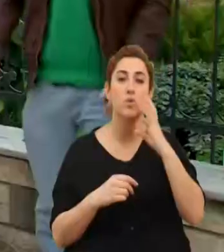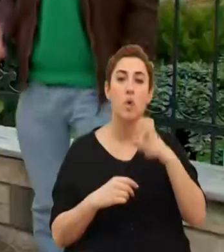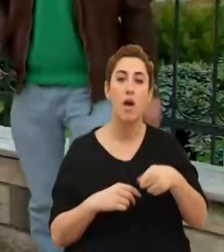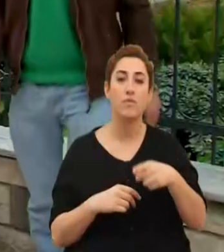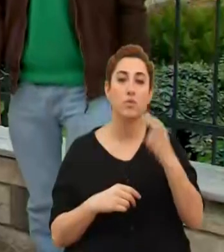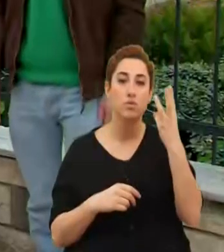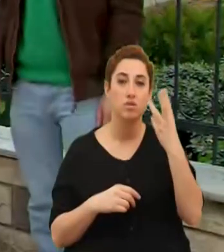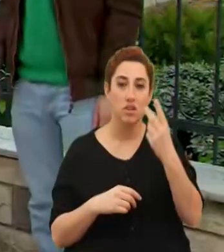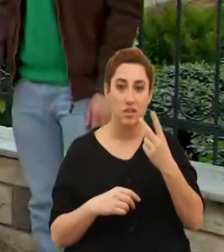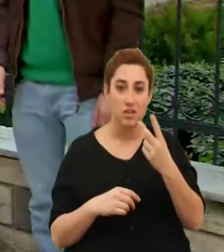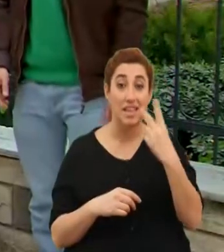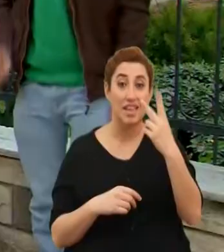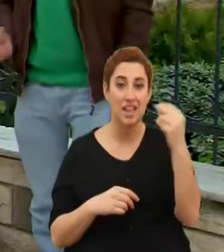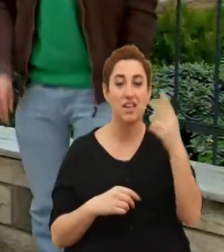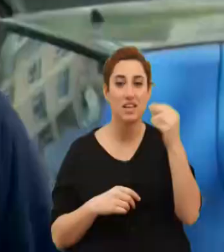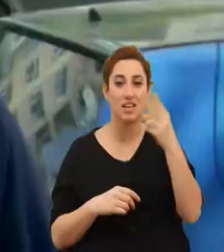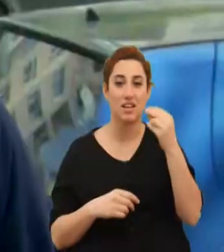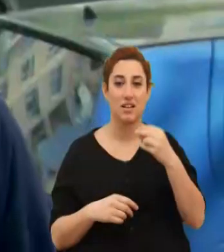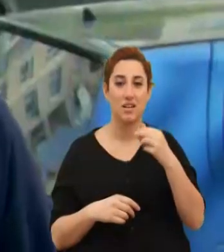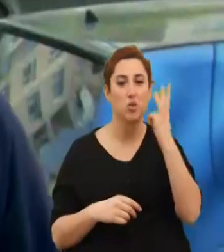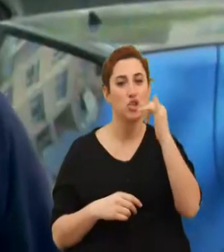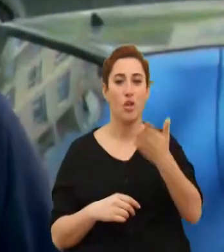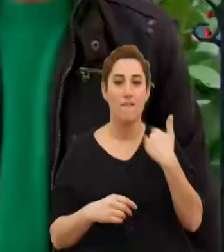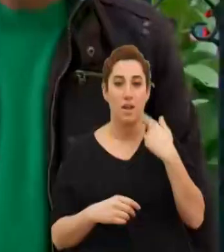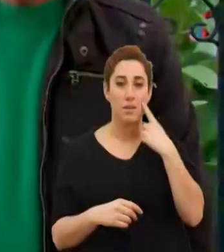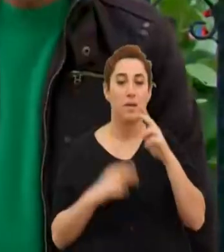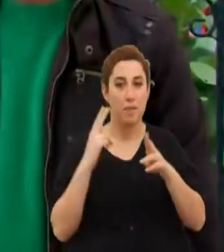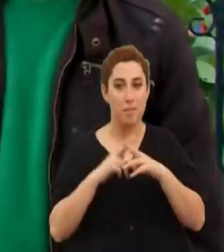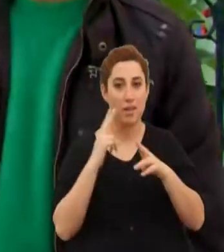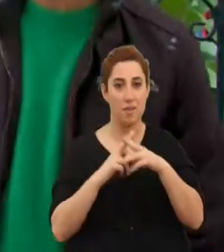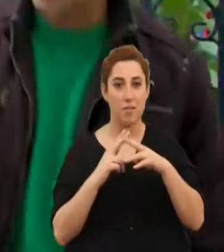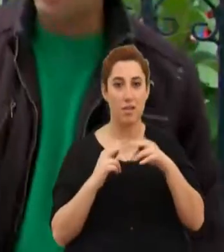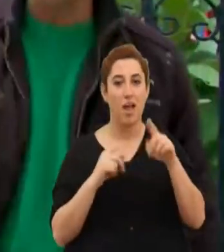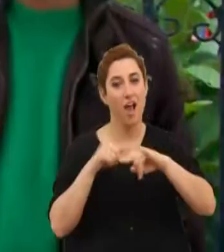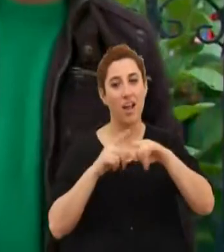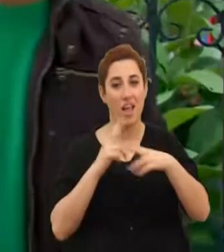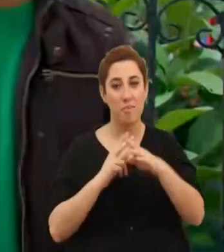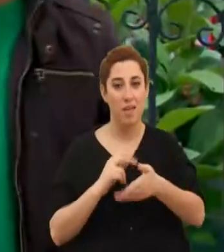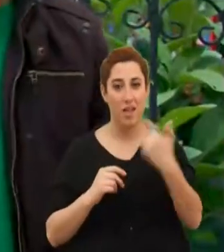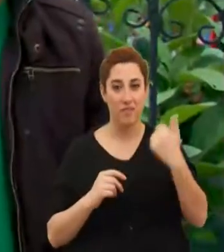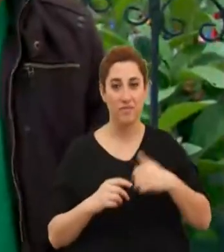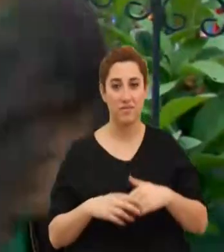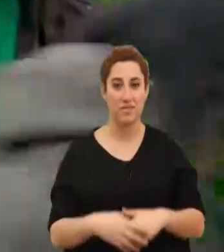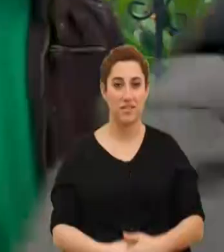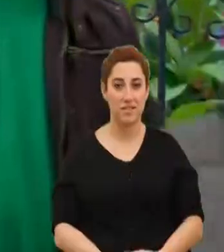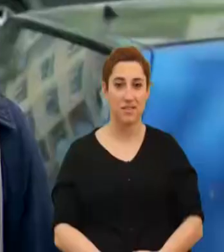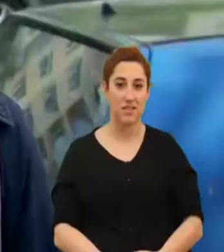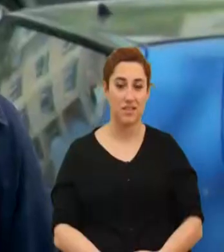soğan? 3 lira. 2 lira. 2 lira. 3 kilo ver bakayım. Hemen. Hakan'cığım hemen şey